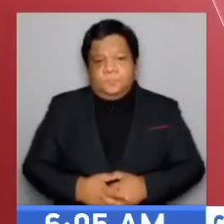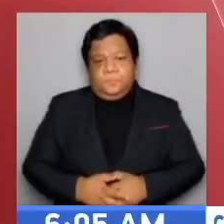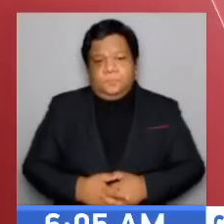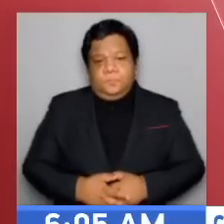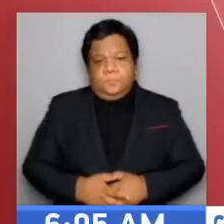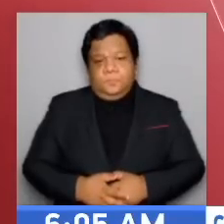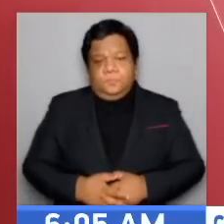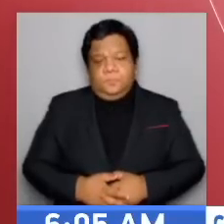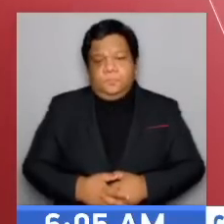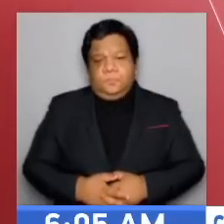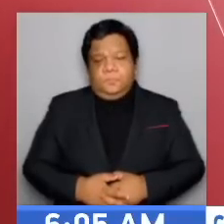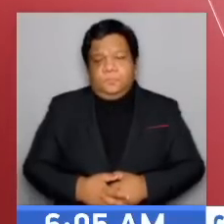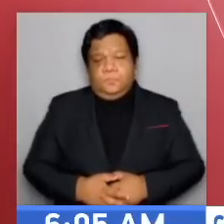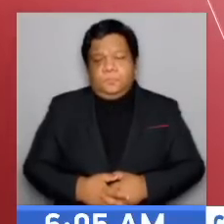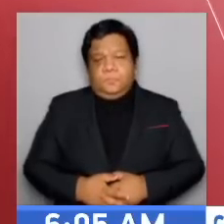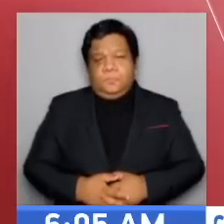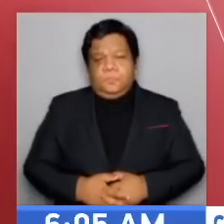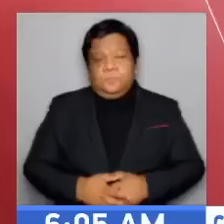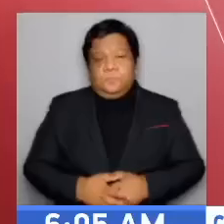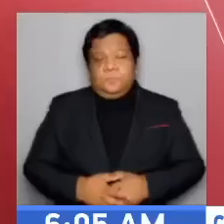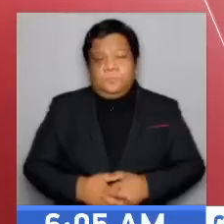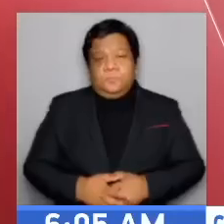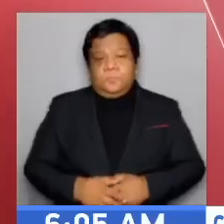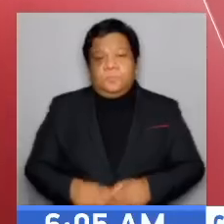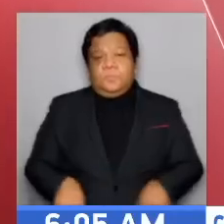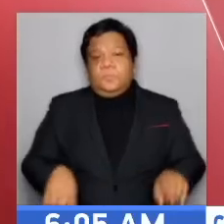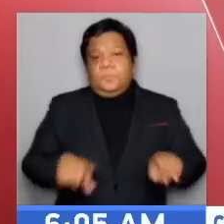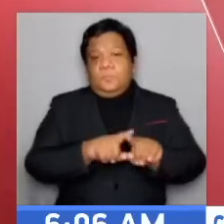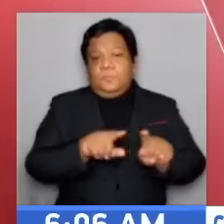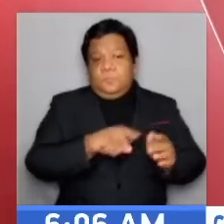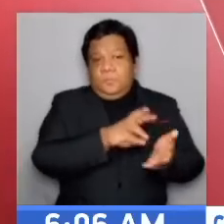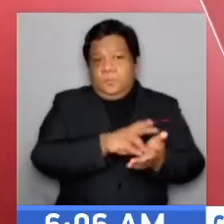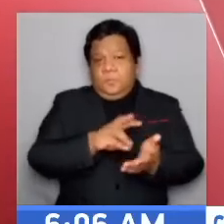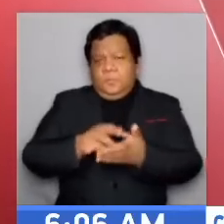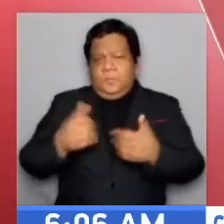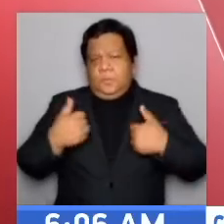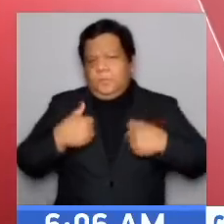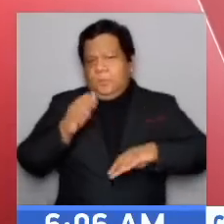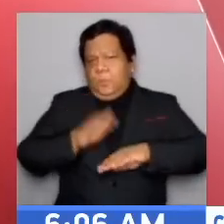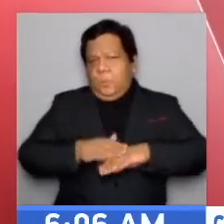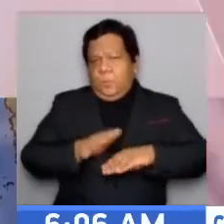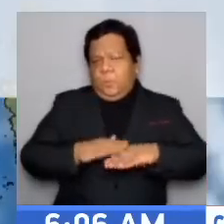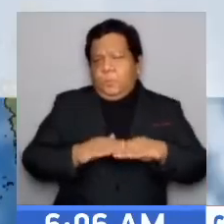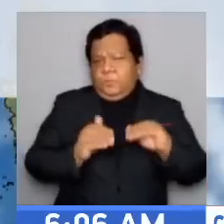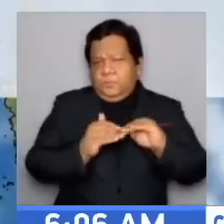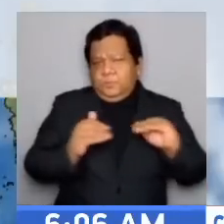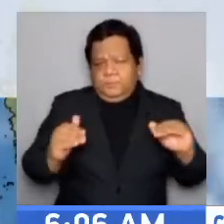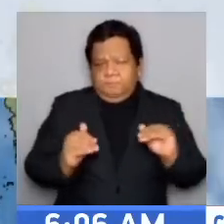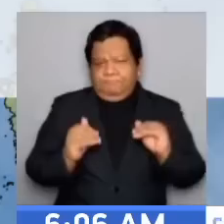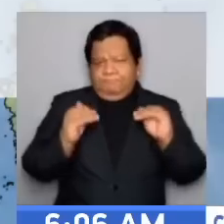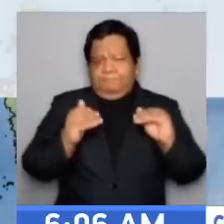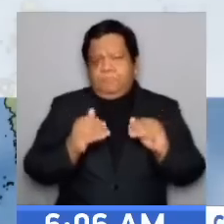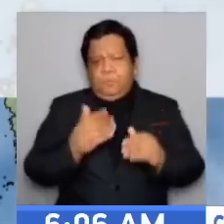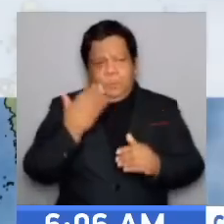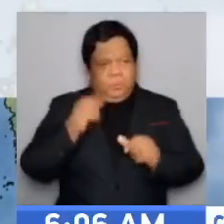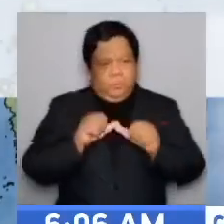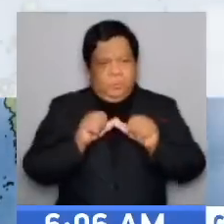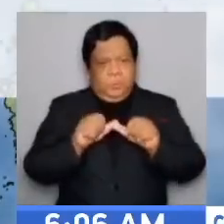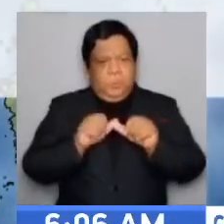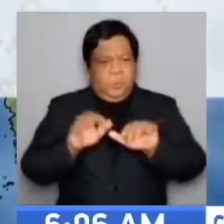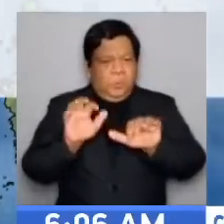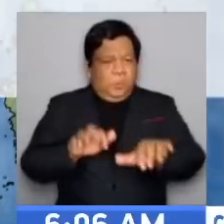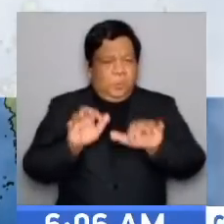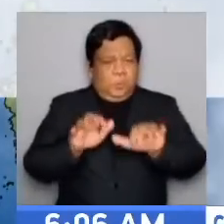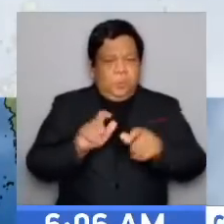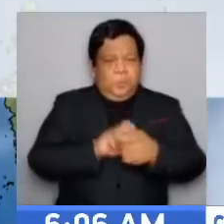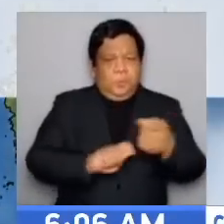Dumami pa ang mga lugar na sinilalim sa wind signal habang patuloy na lumalakas ang bagyong Paeng. Nakataas ngayon ang tropical cyclone wind